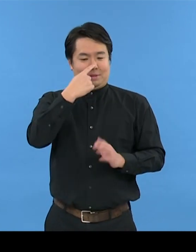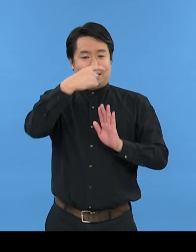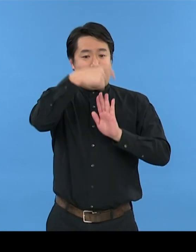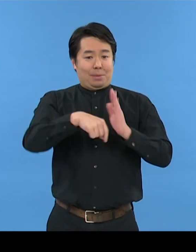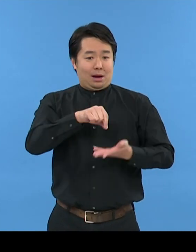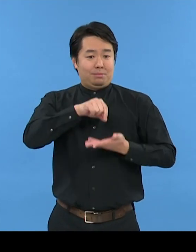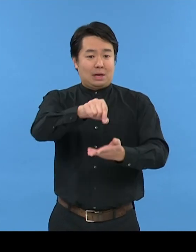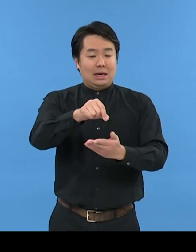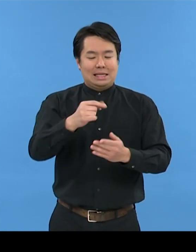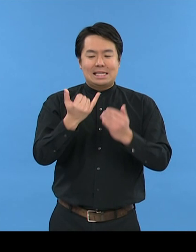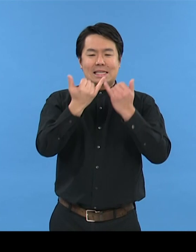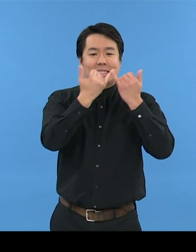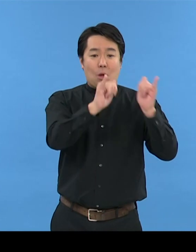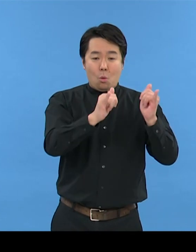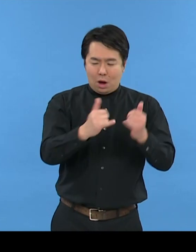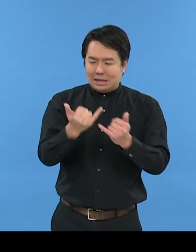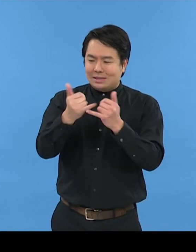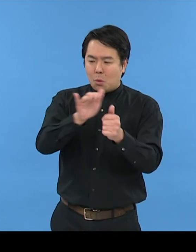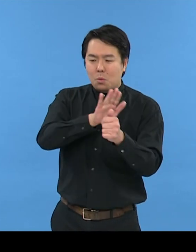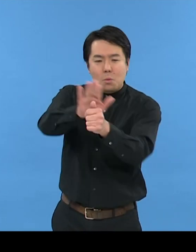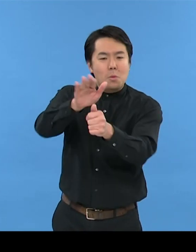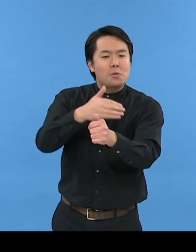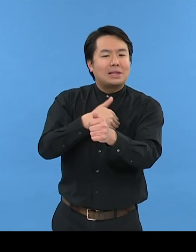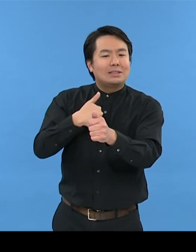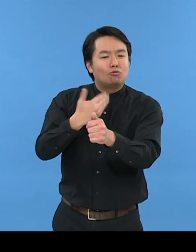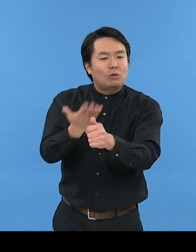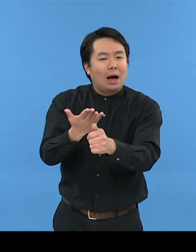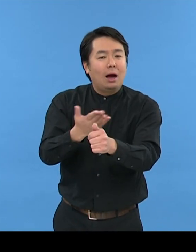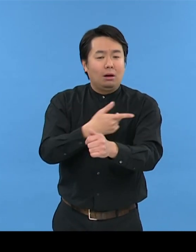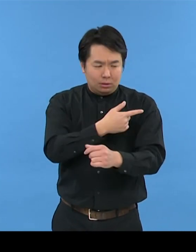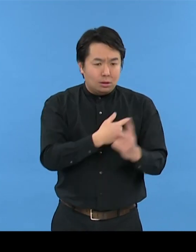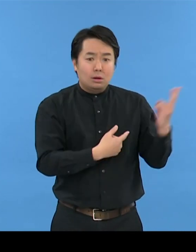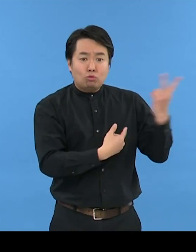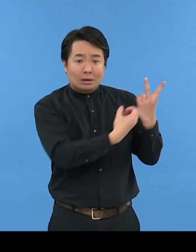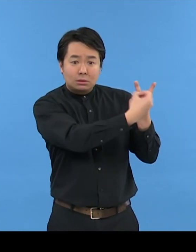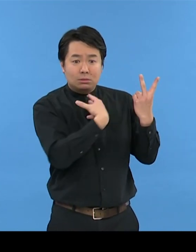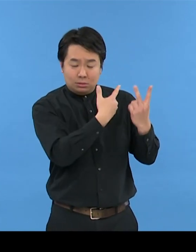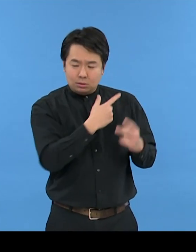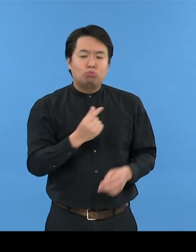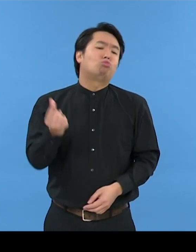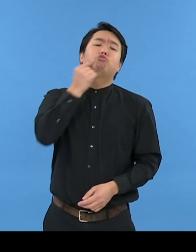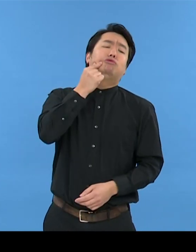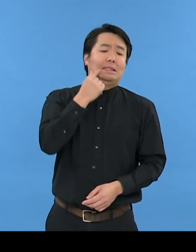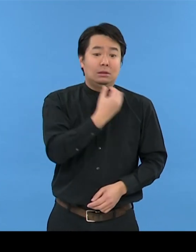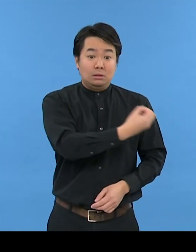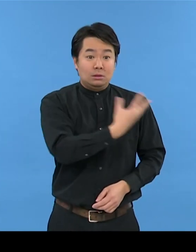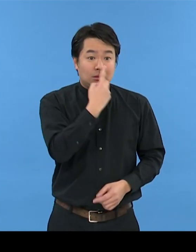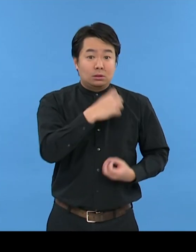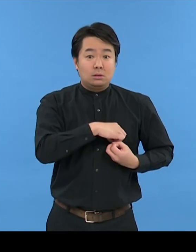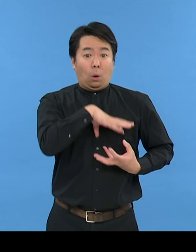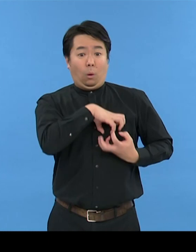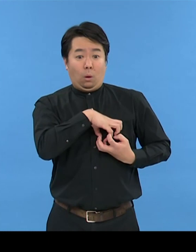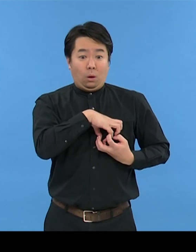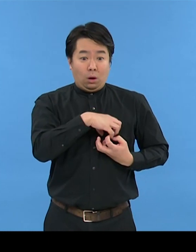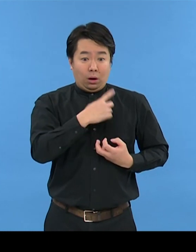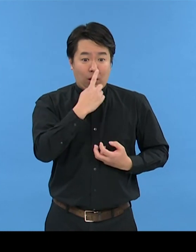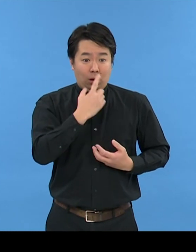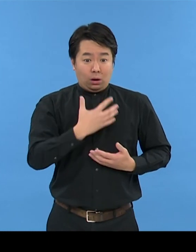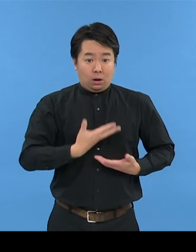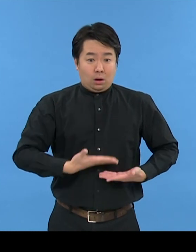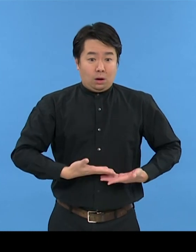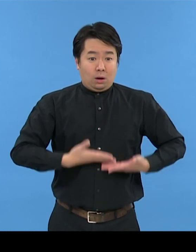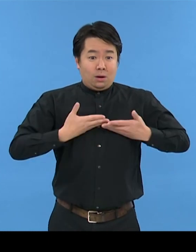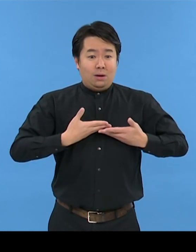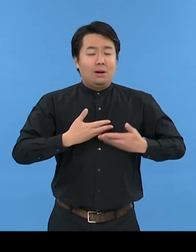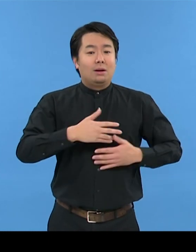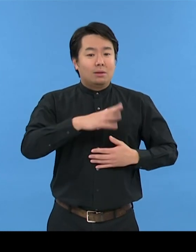を救えるのかと私が作ったテーマは救えないと言われてしまってちょっとドキッとしながら聞いてはいたんですけども井谷先生